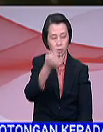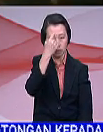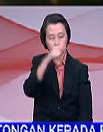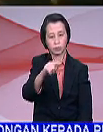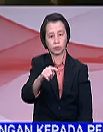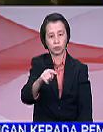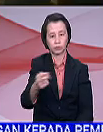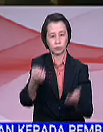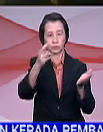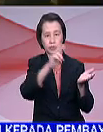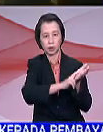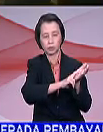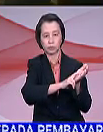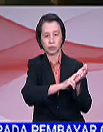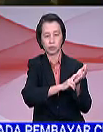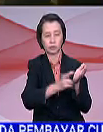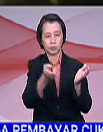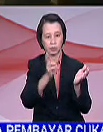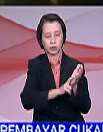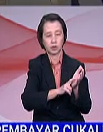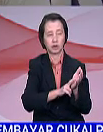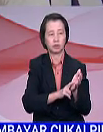untuk mendaftar